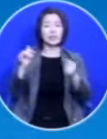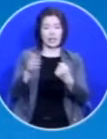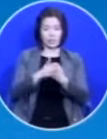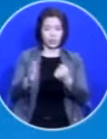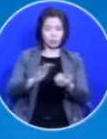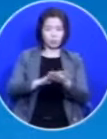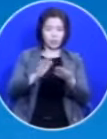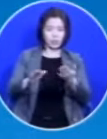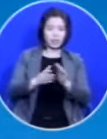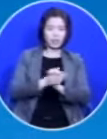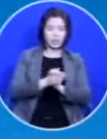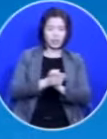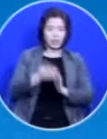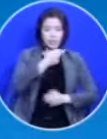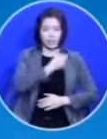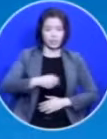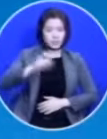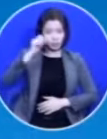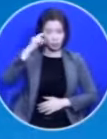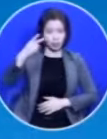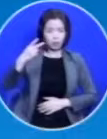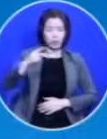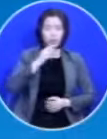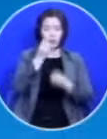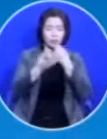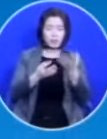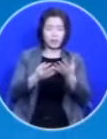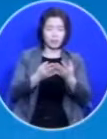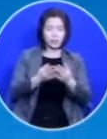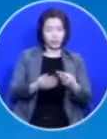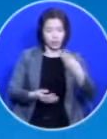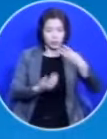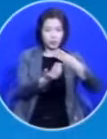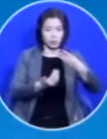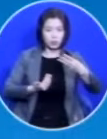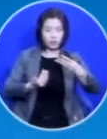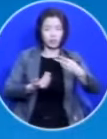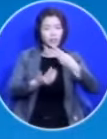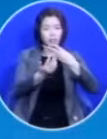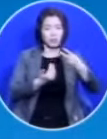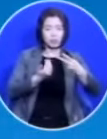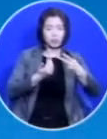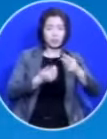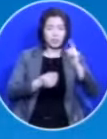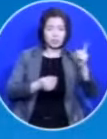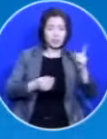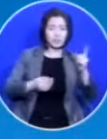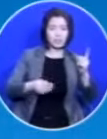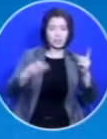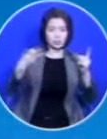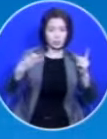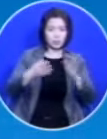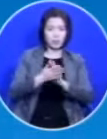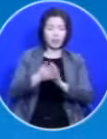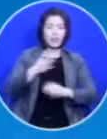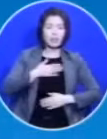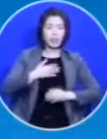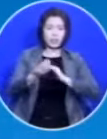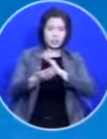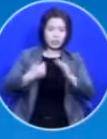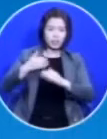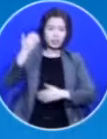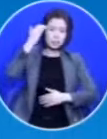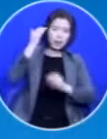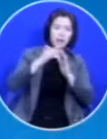거니까 사도 바울이 그렇게 고백했아요 디모데전서 1장 13절에 내가 전에는 훼방자요